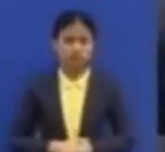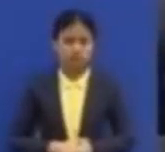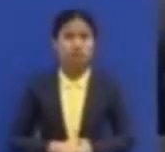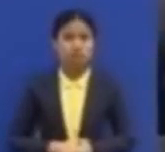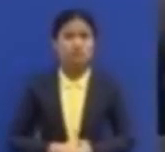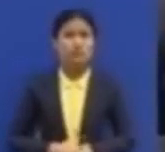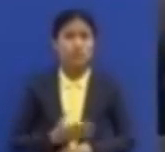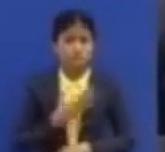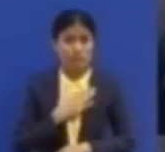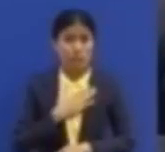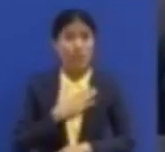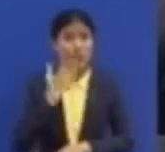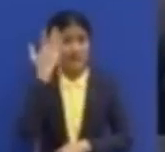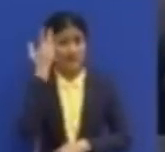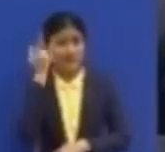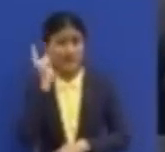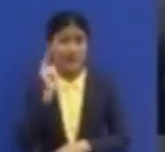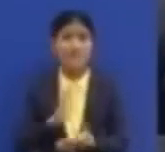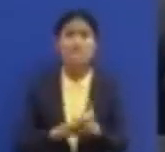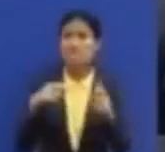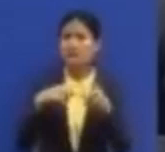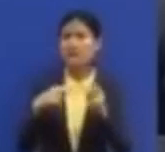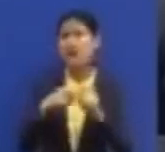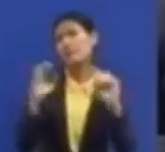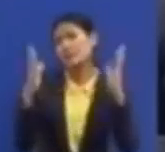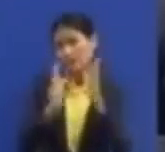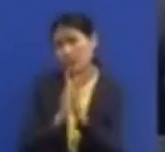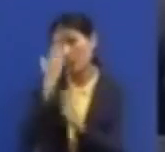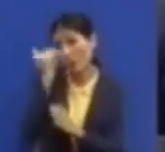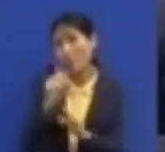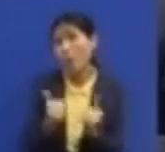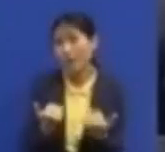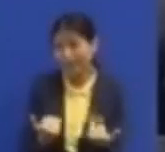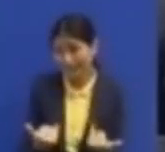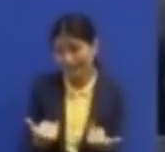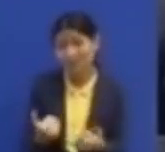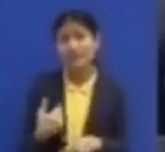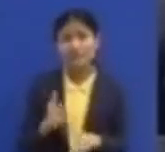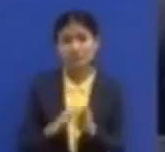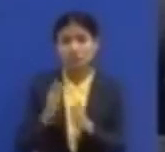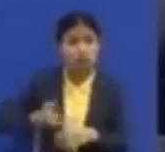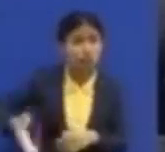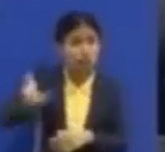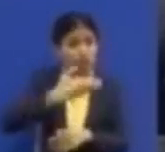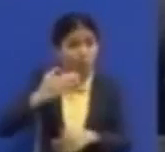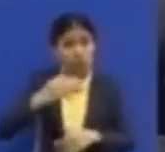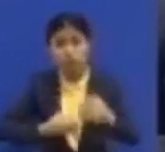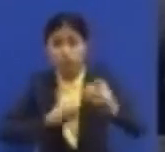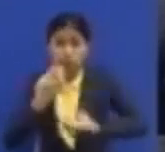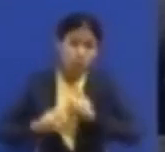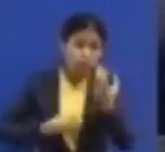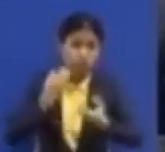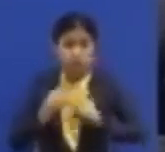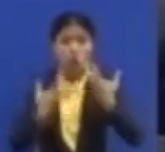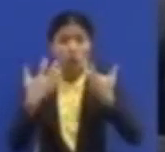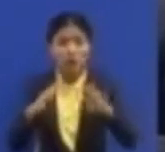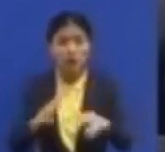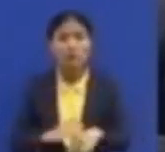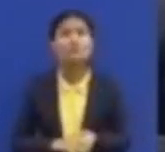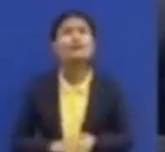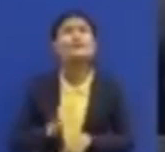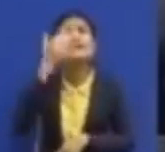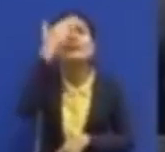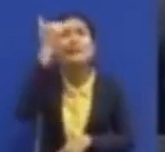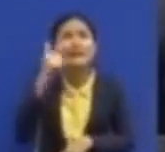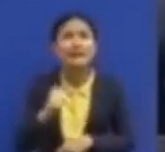งไม่มีปัญหาอะไรเพราะว่าวันนี้ที่เราให้อภิปรายกันไปบ้างเพราะว่า5ปีแล้วครับที่